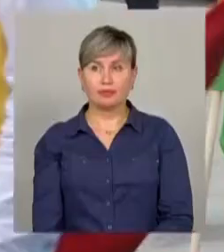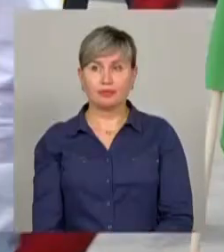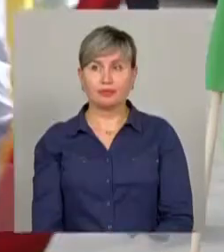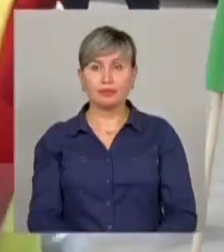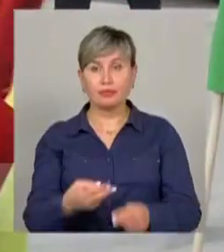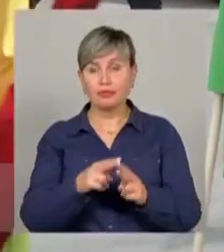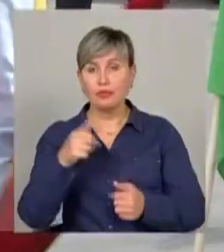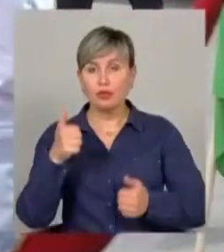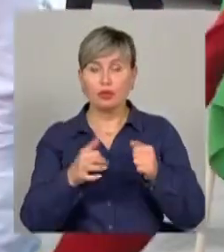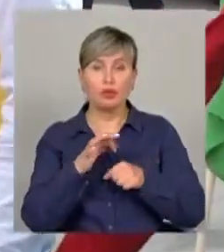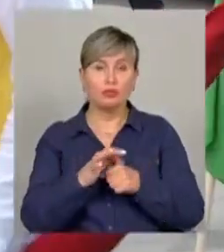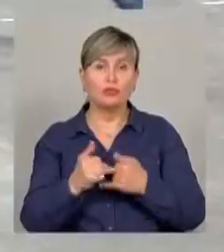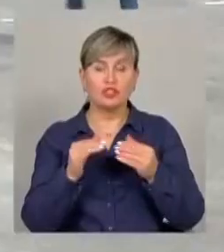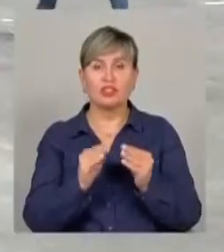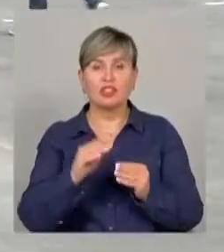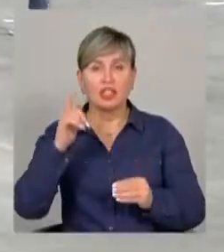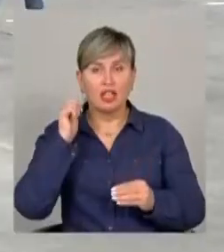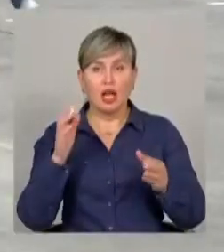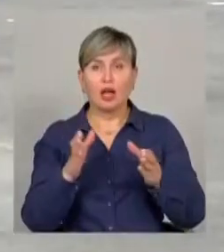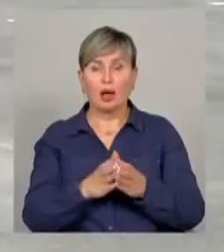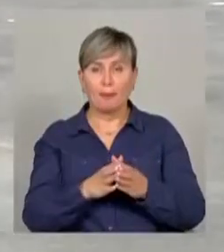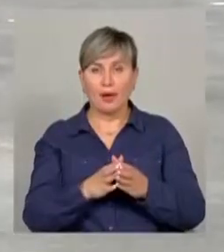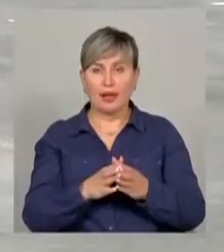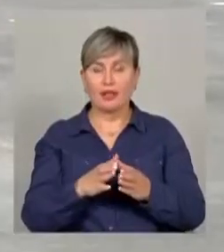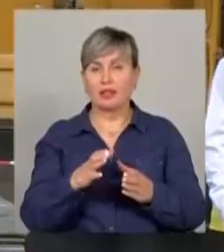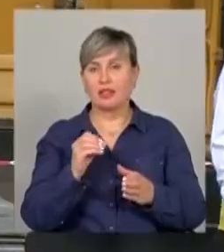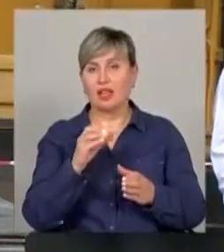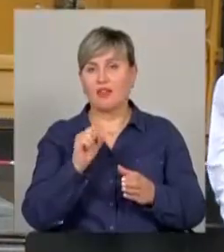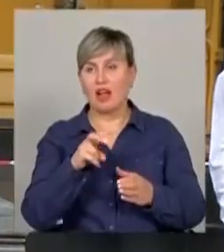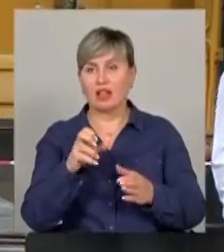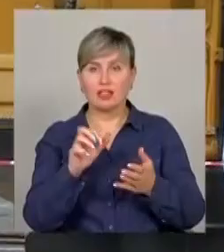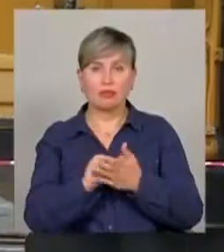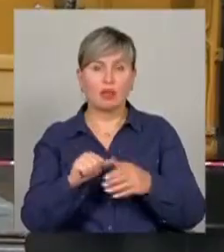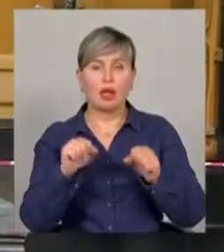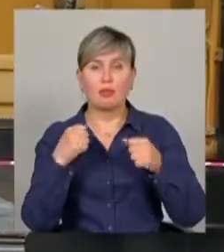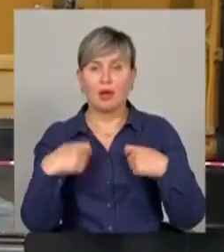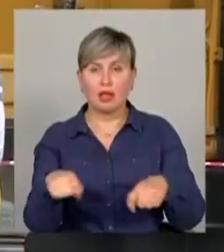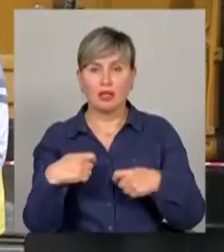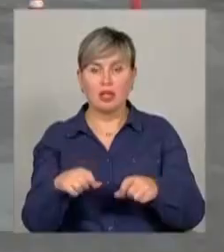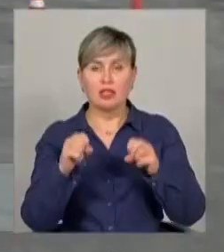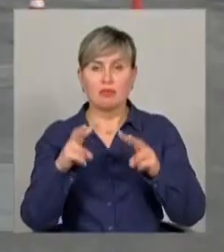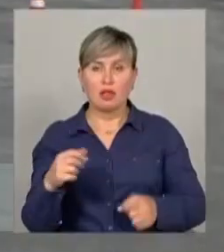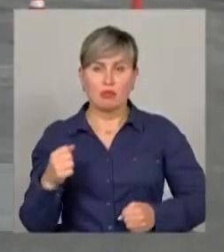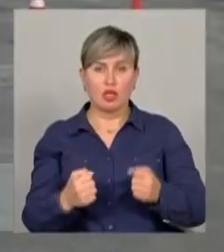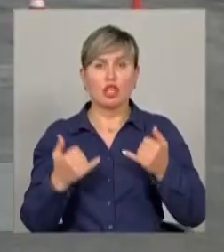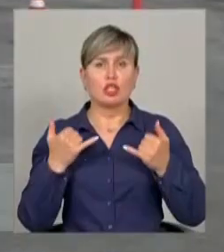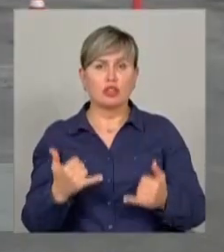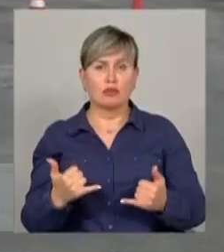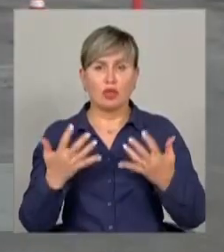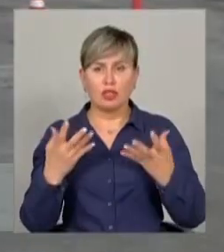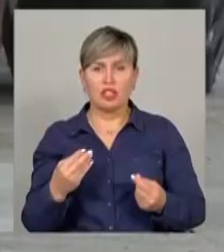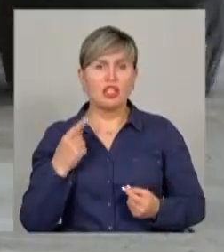Этот турнир проходит в честь десятилетия компании «Севала», занимающейся продажей спецтехники. На сегодняшний день они единственные в